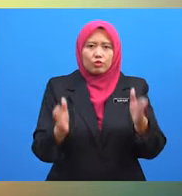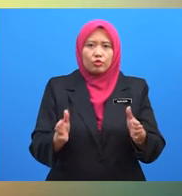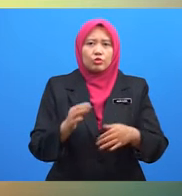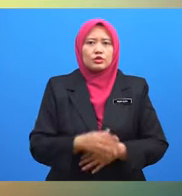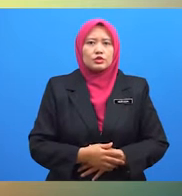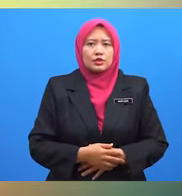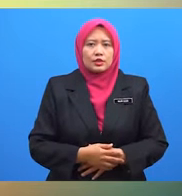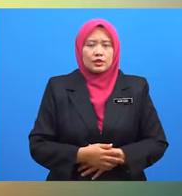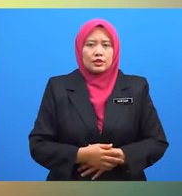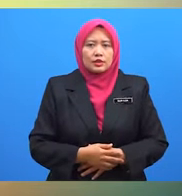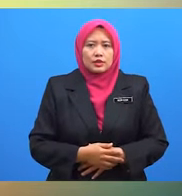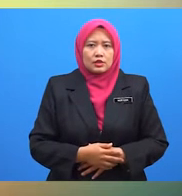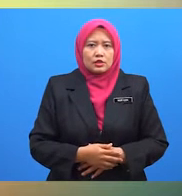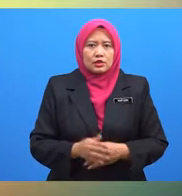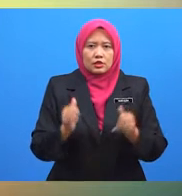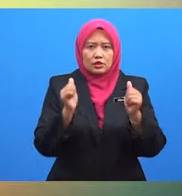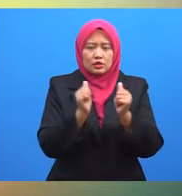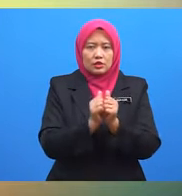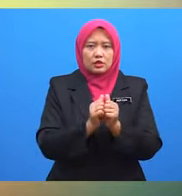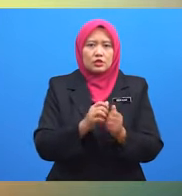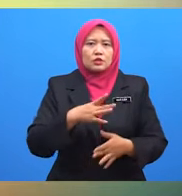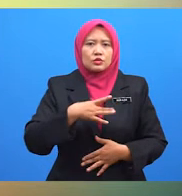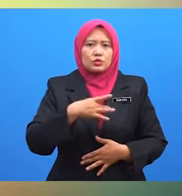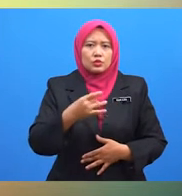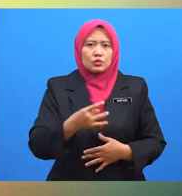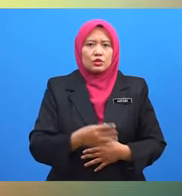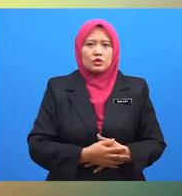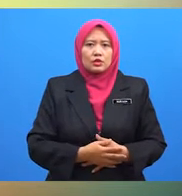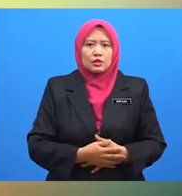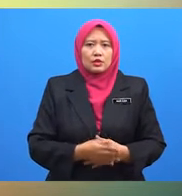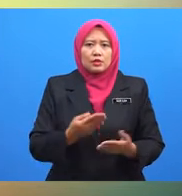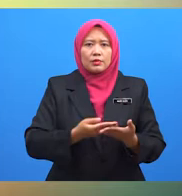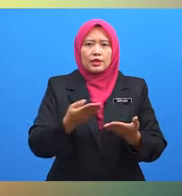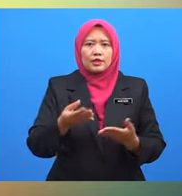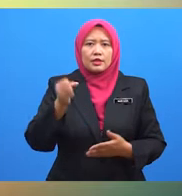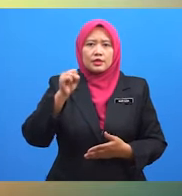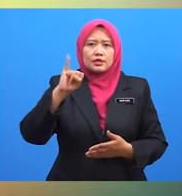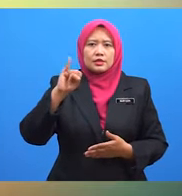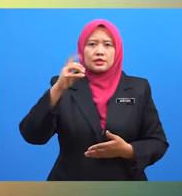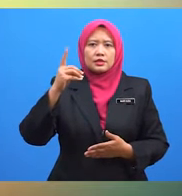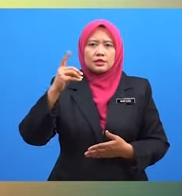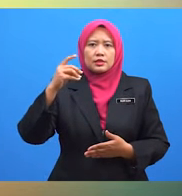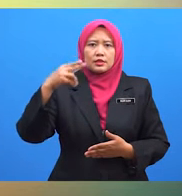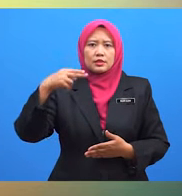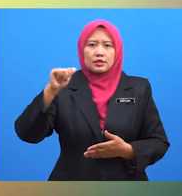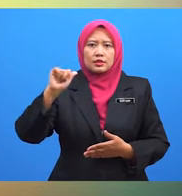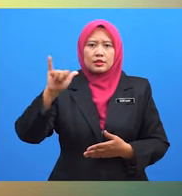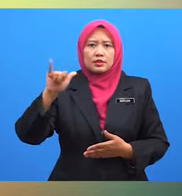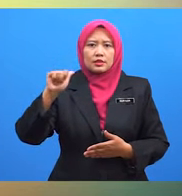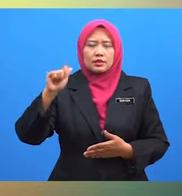dan dengan sukacita memberikan Sidayatra kuasa sakti atau